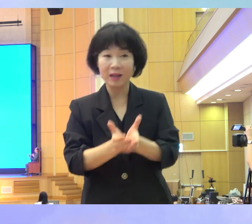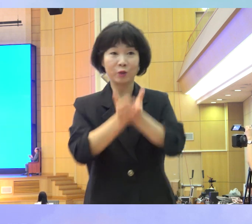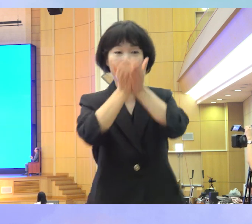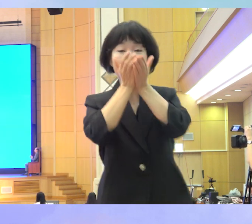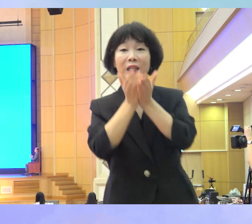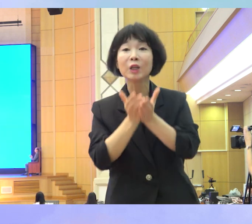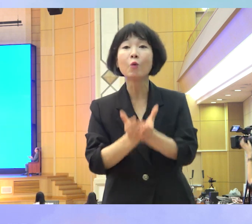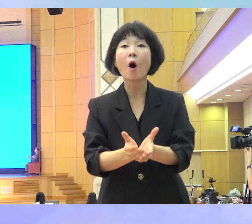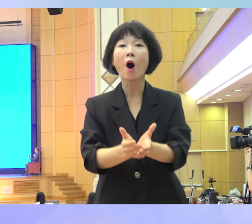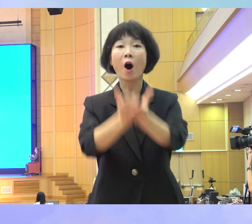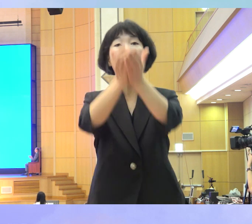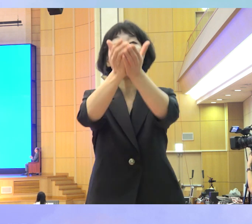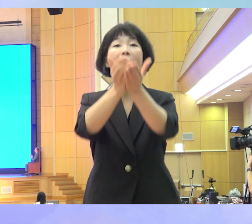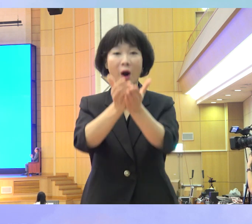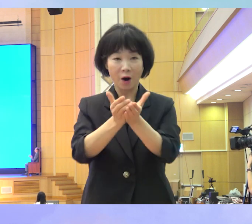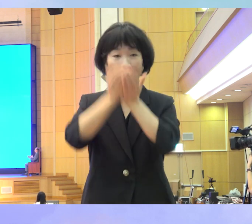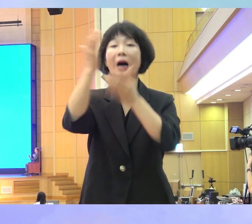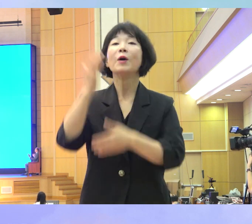창파의 배 띄워